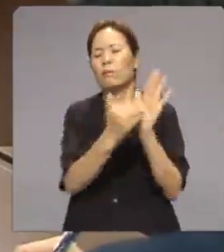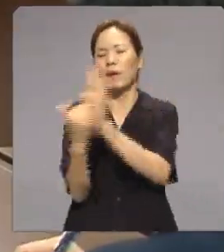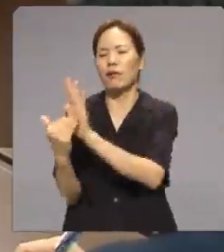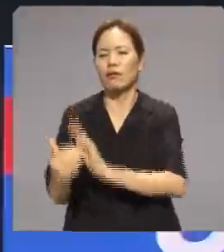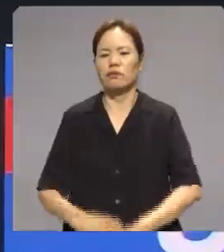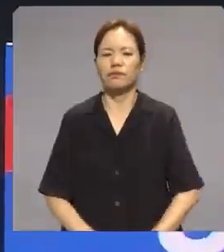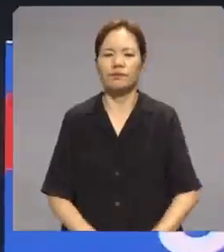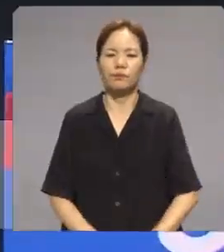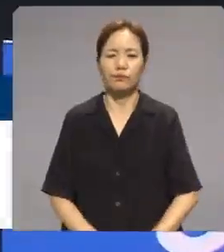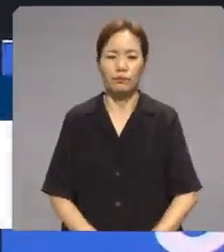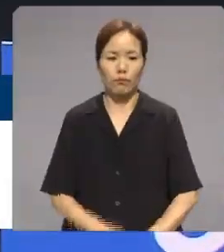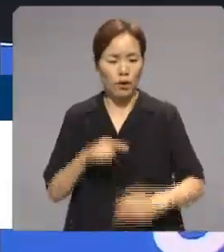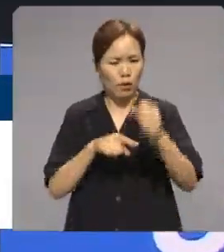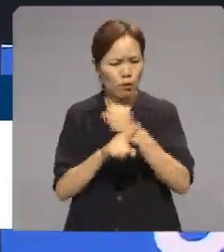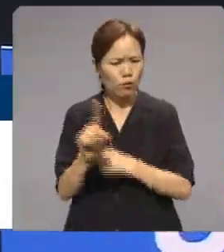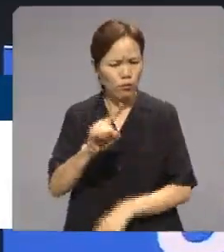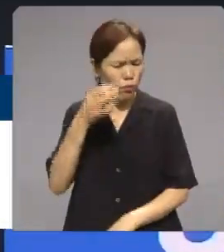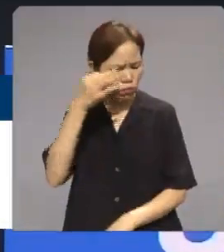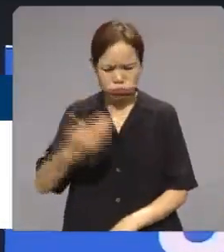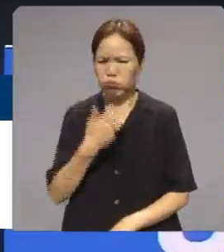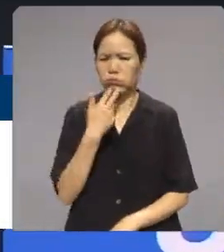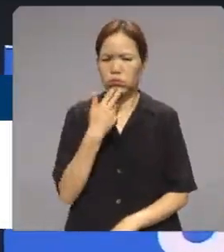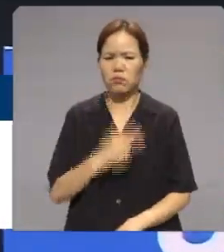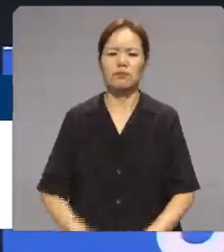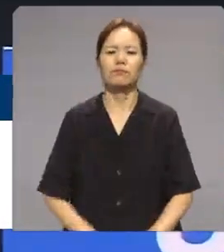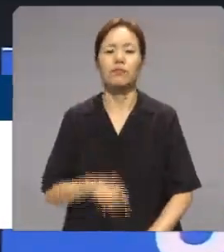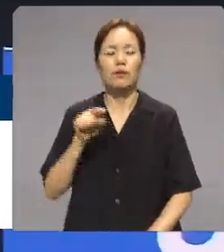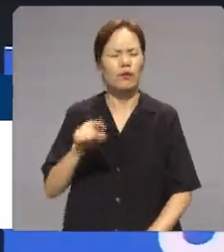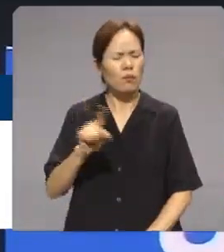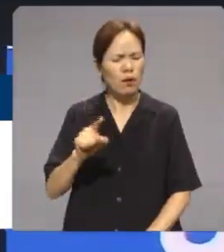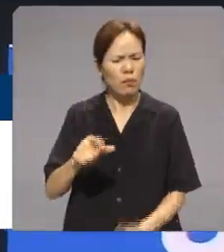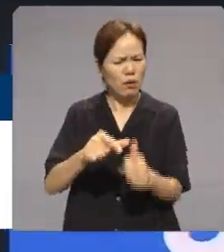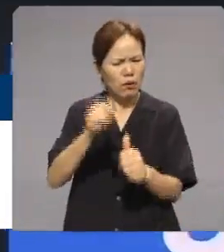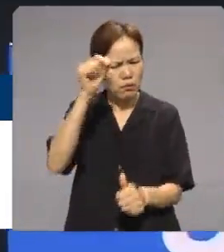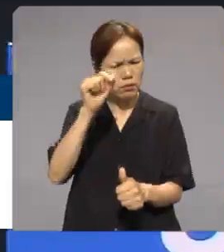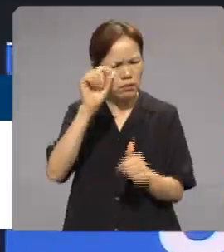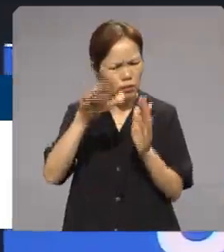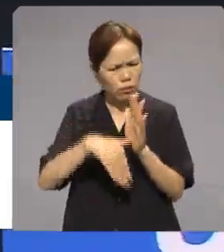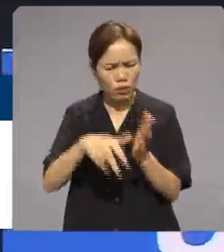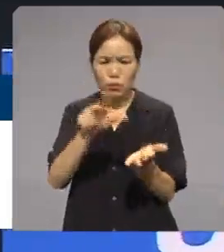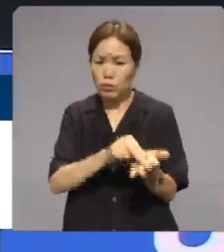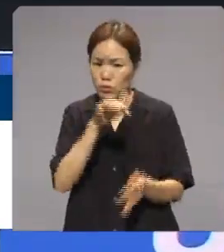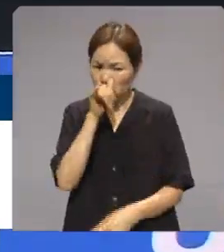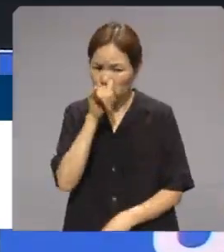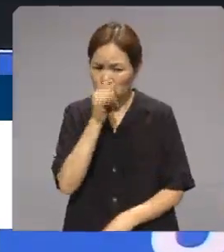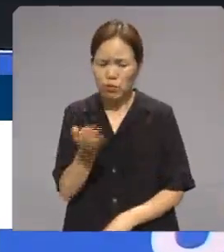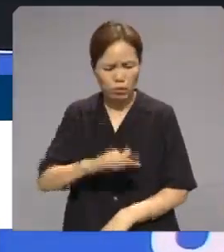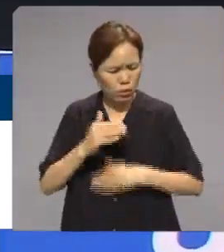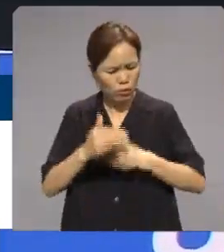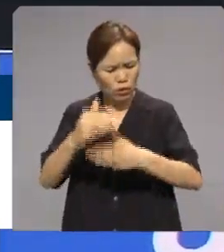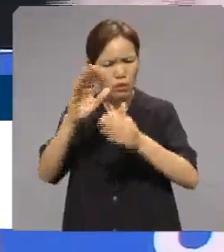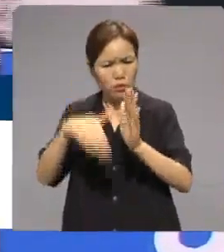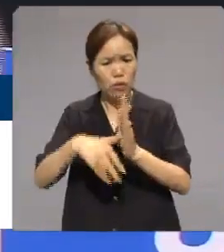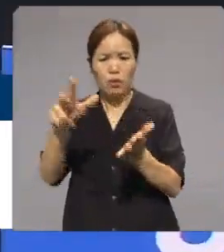산 무슨 이해 선가 보여주지 않습니다 이게 아마도이 인선 자체도 문제가 있지만 과정